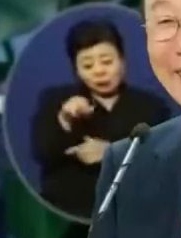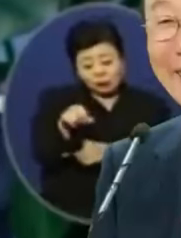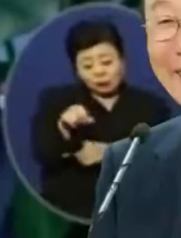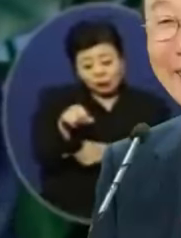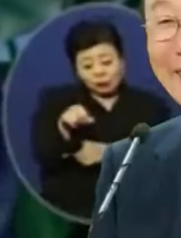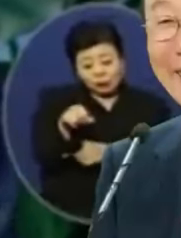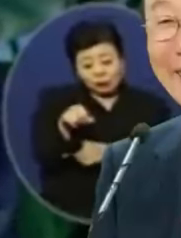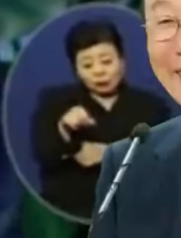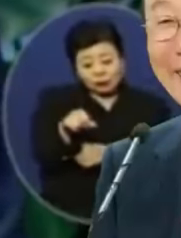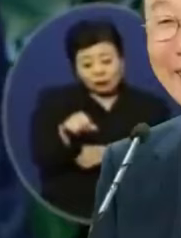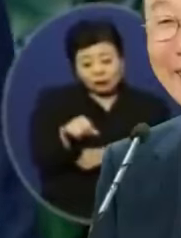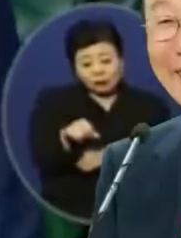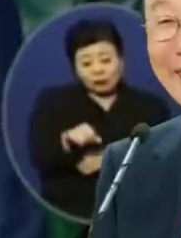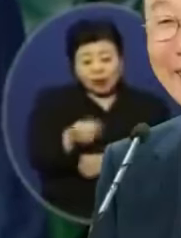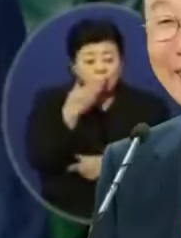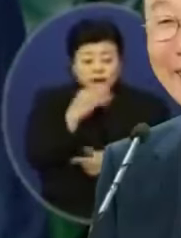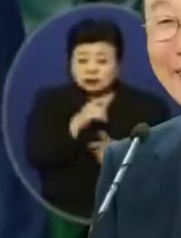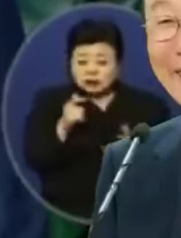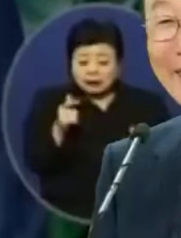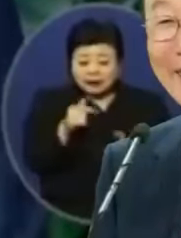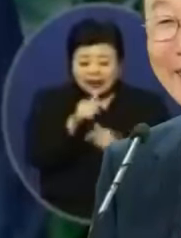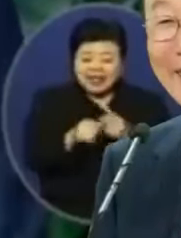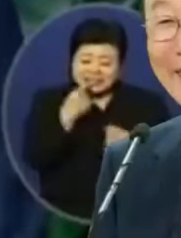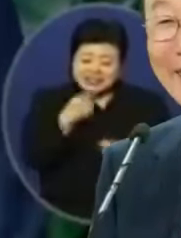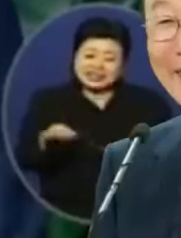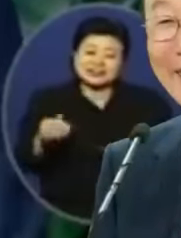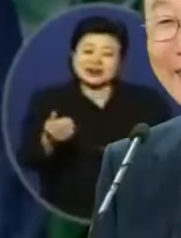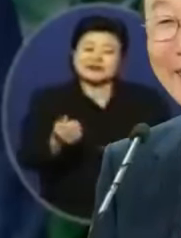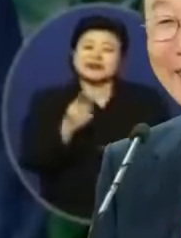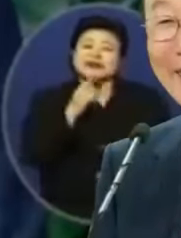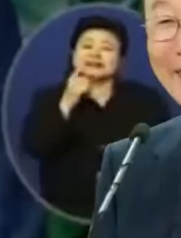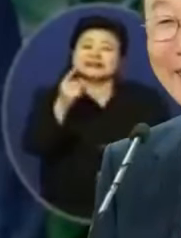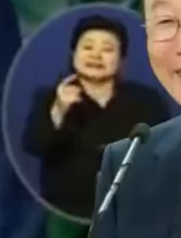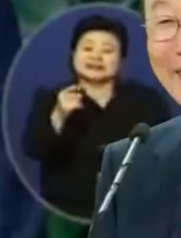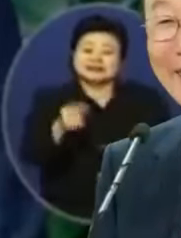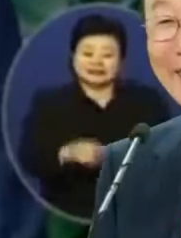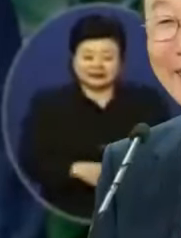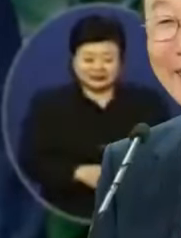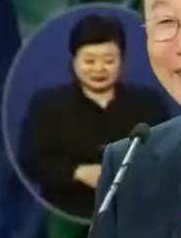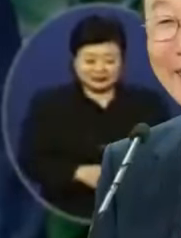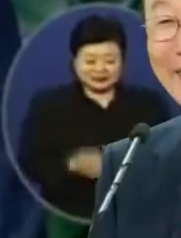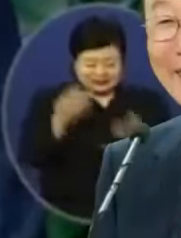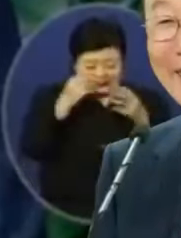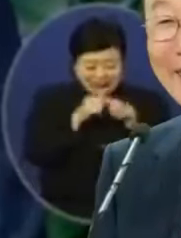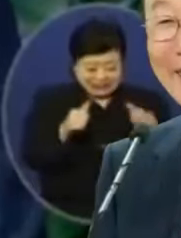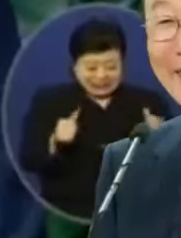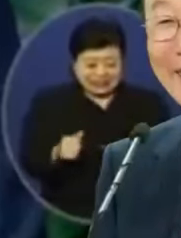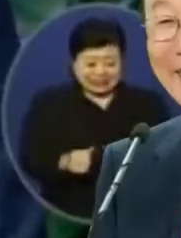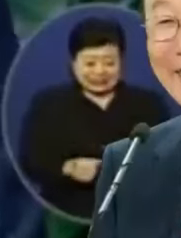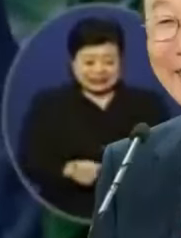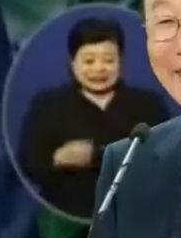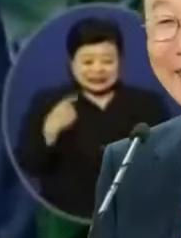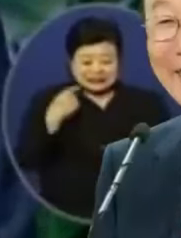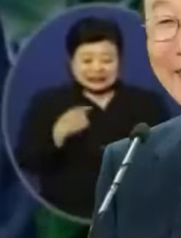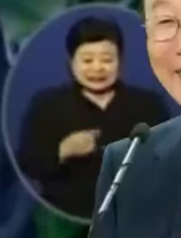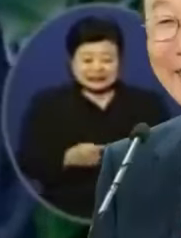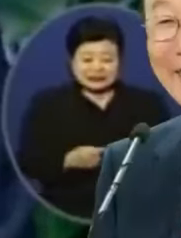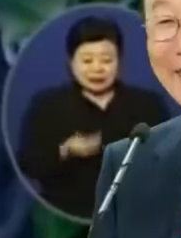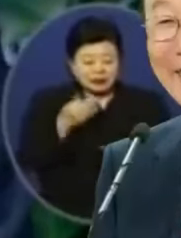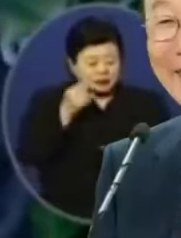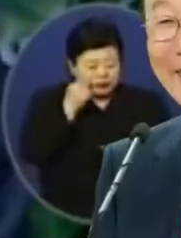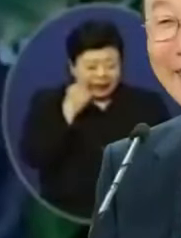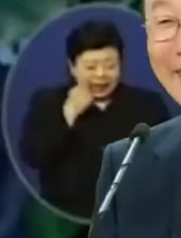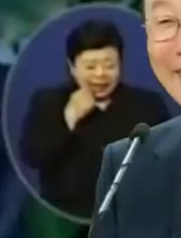안 합니다. 왜냐하면 하늘의 천사가 미리 와서 벌써 다 이 사자들의 입을 막아버렸었으므로